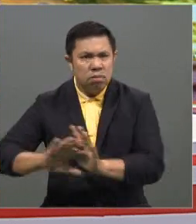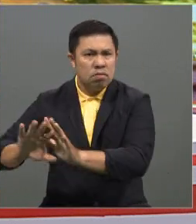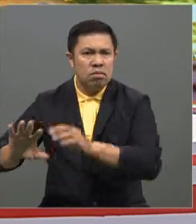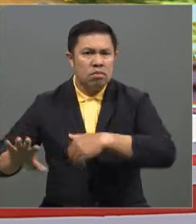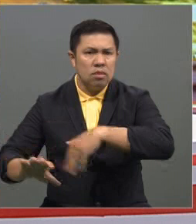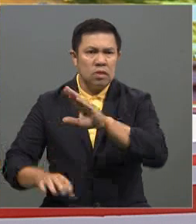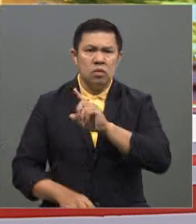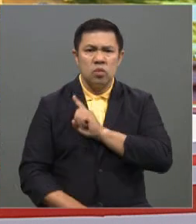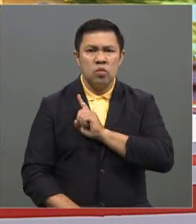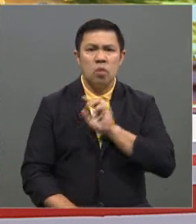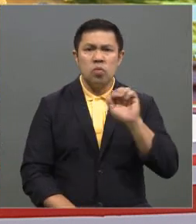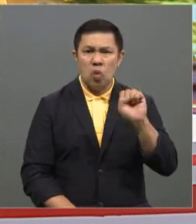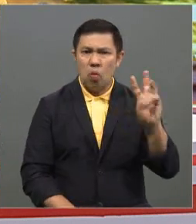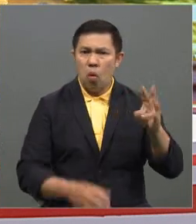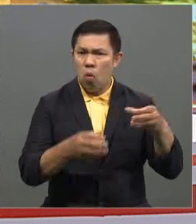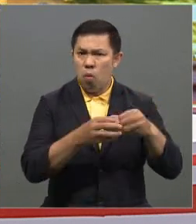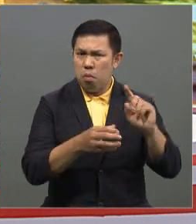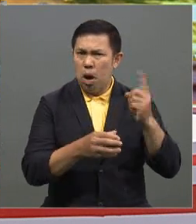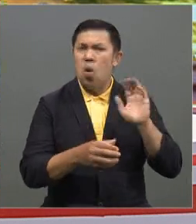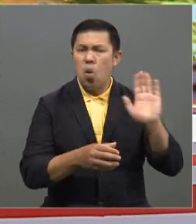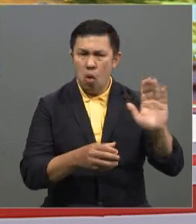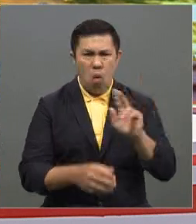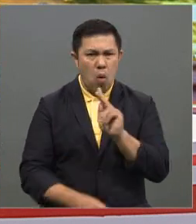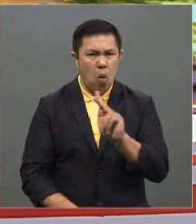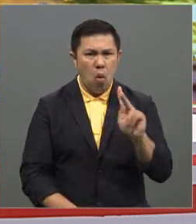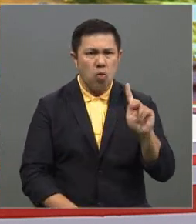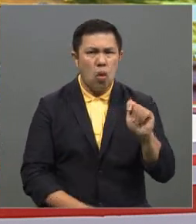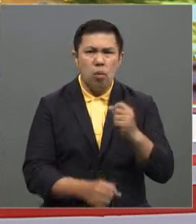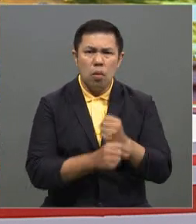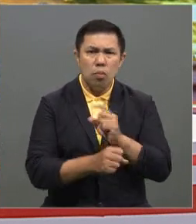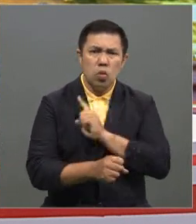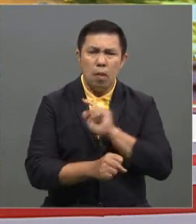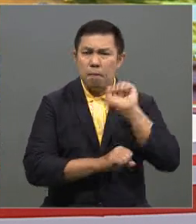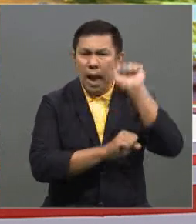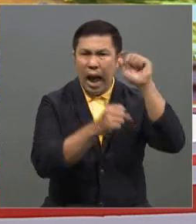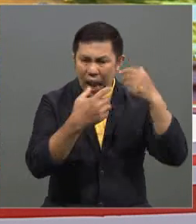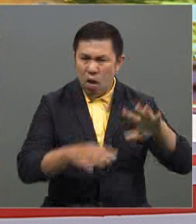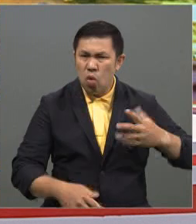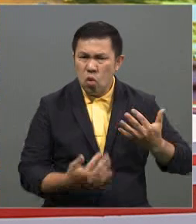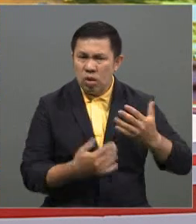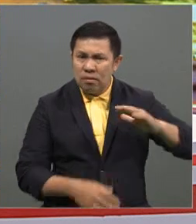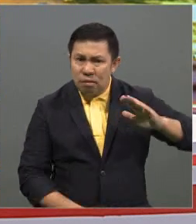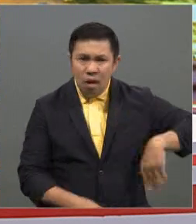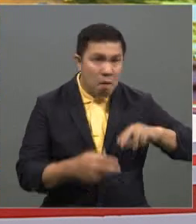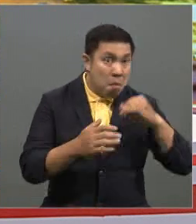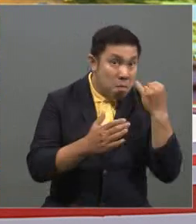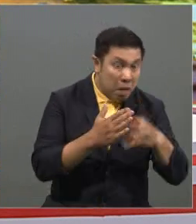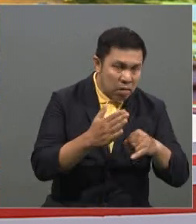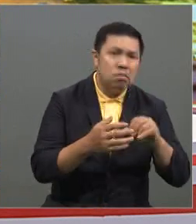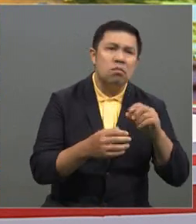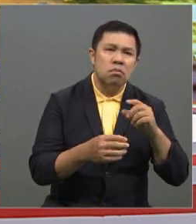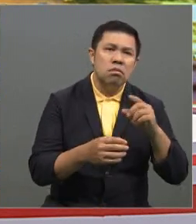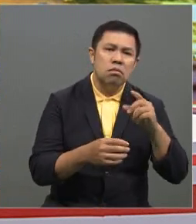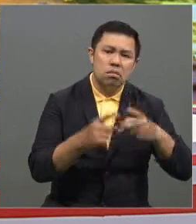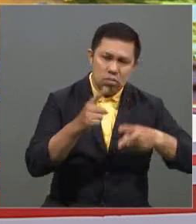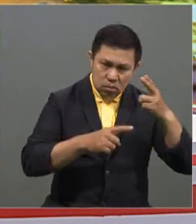ควรที่เป็นหน้าที่ของสวชุดใหม่หรือเปล่าหรือว่ากกตทำหน้าที่กันไปประกาศก่อนแล้วสอยทีหลังมั้ยขณะที่สวที่เขา